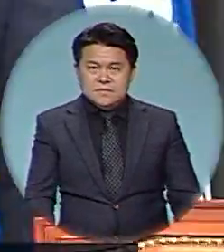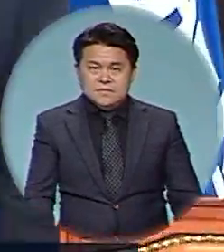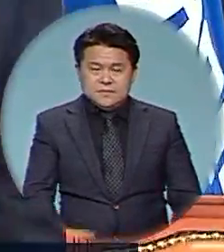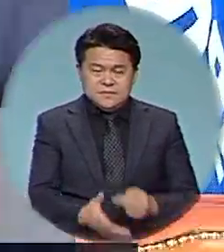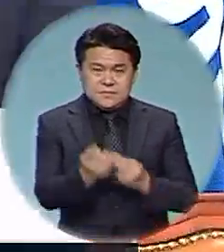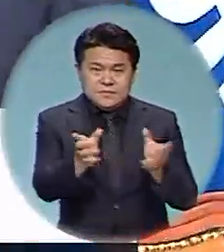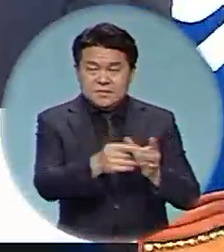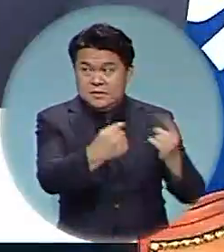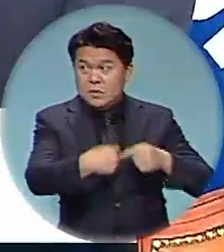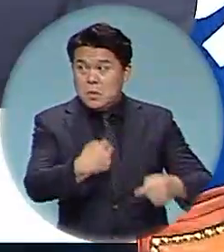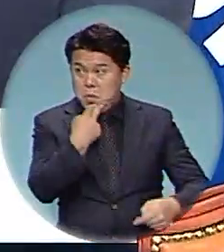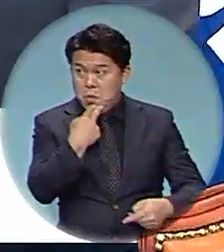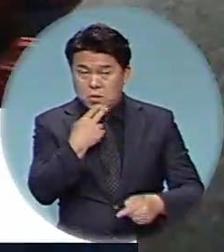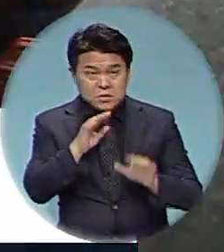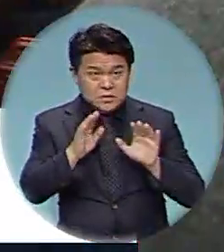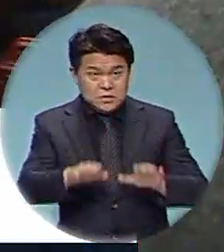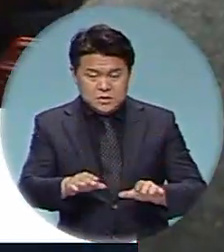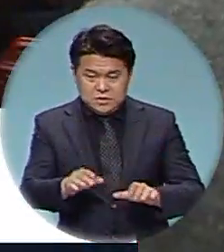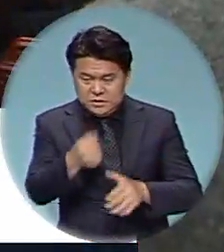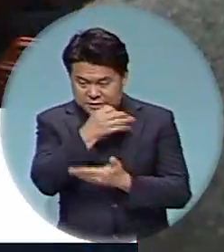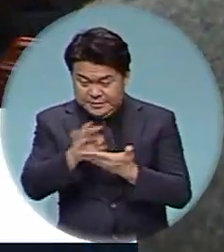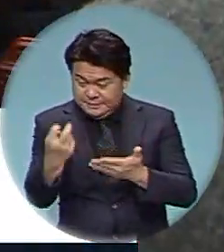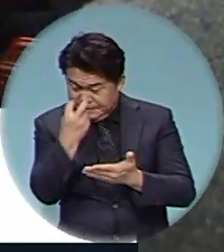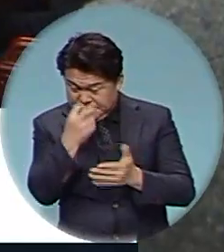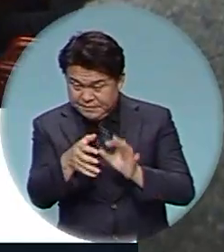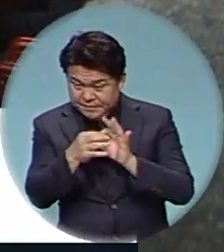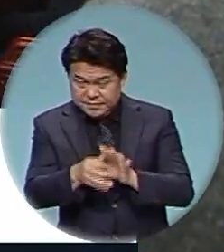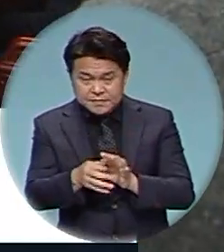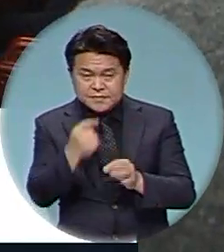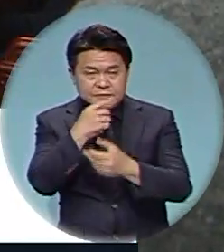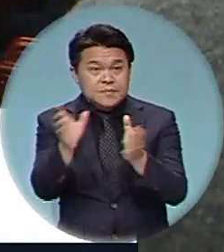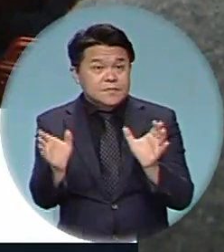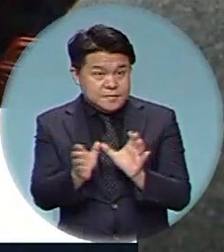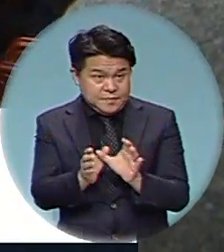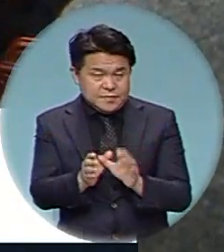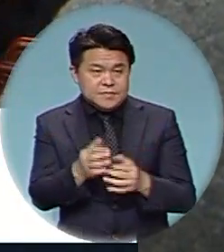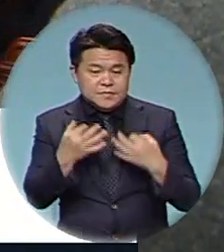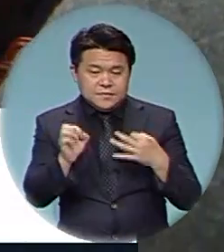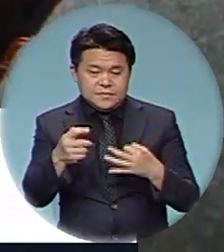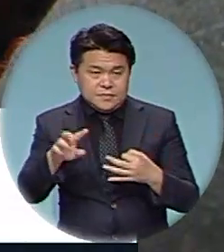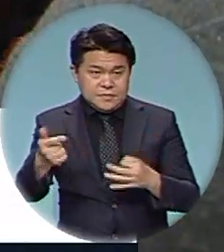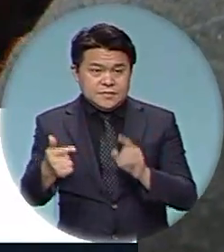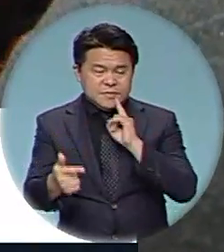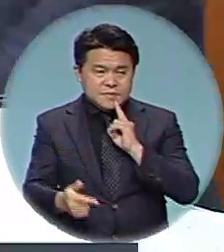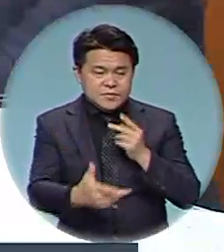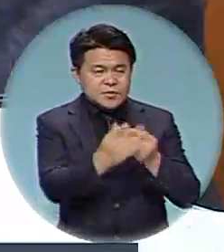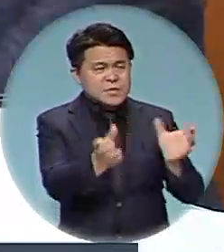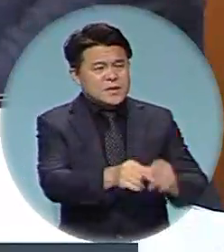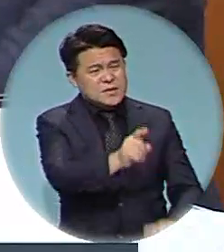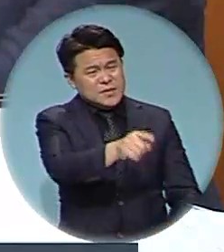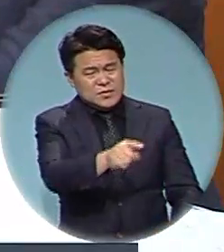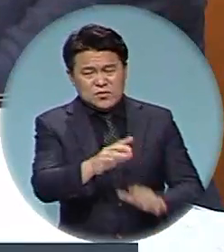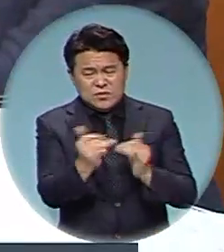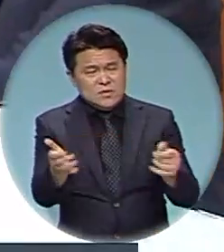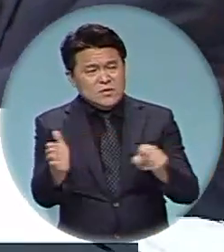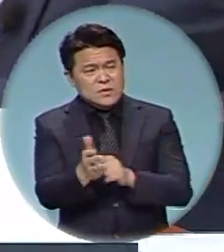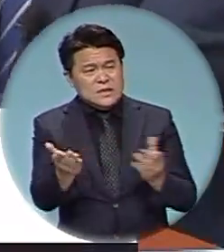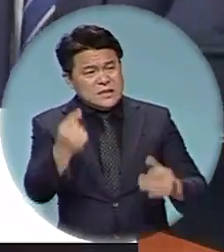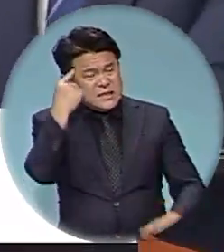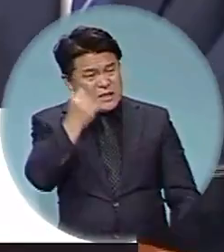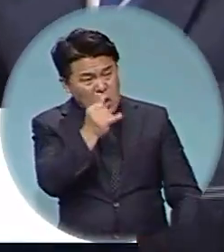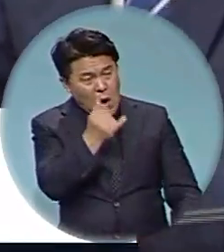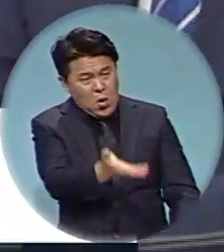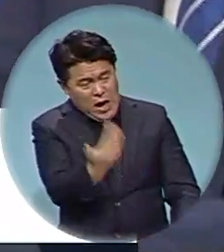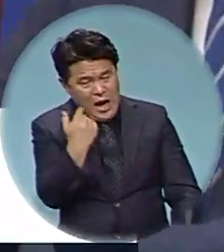통합당의 불참 속에 진행되고 있는 추경심사를 두고 민주당 김태년 원내대표는 통합당을 향해 국민을 위해 일할